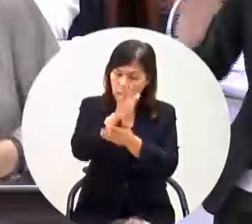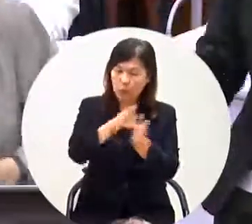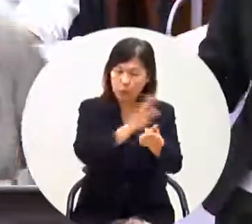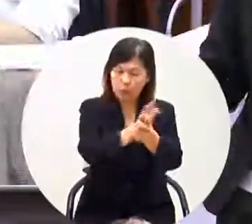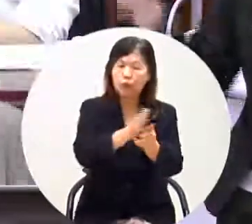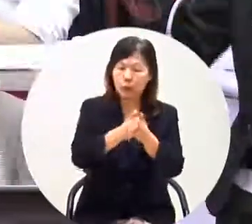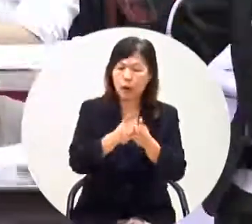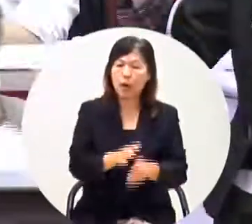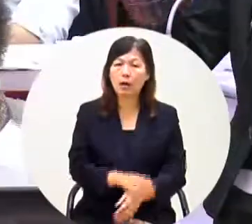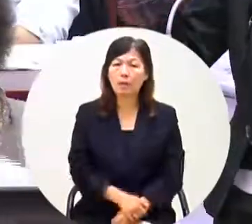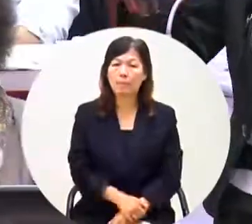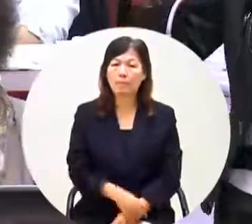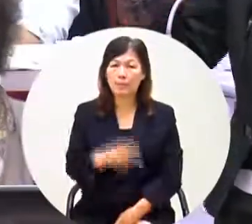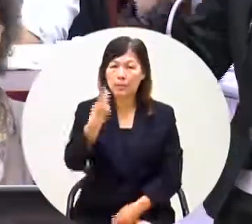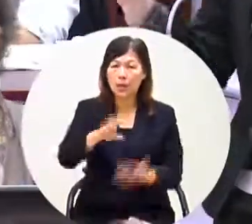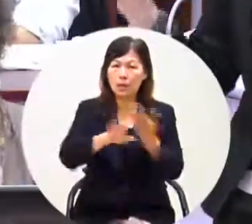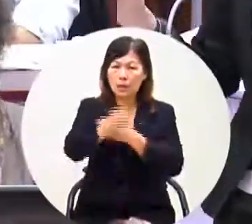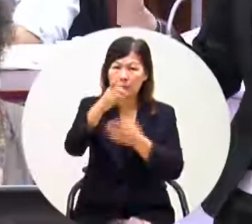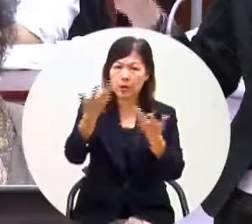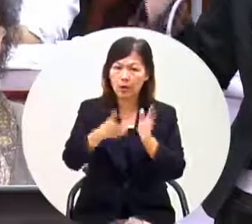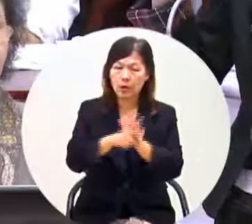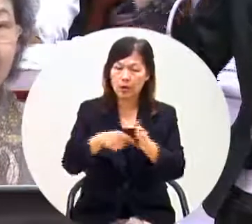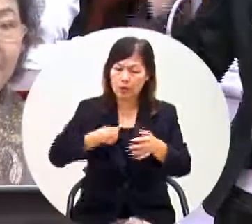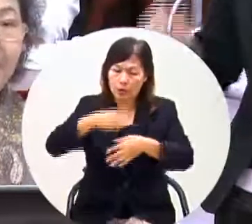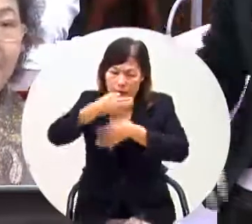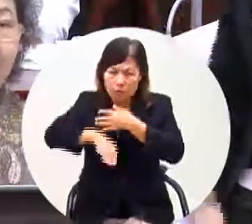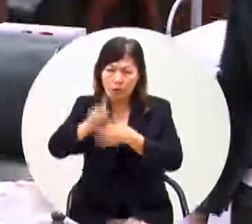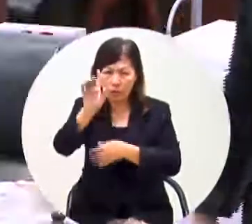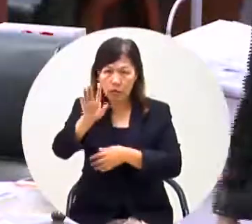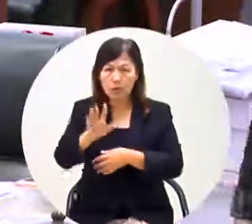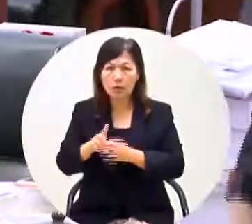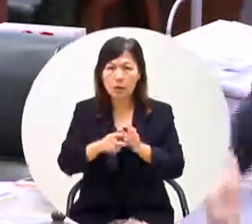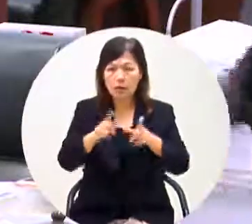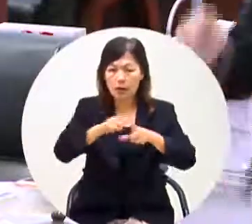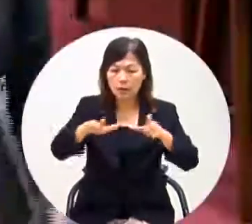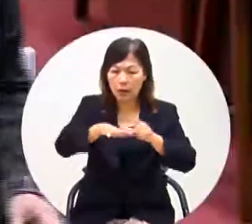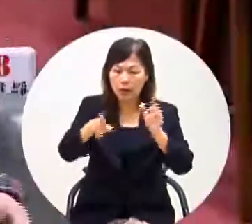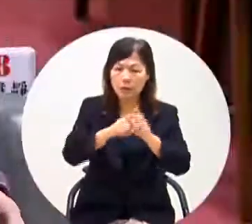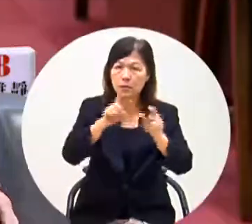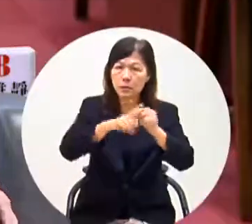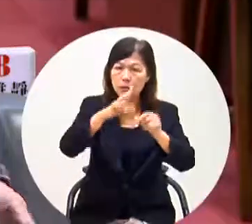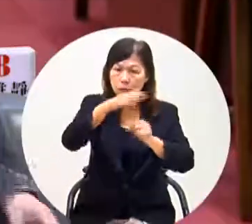席漏掉了。那大社中山路没有停车位这个问题，该怎么解